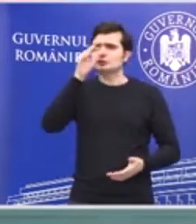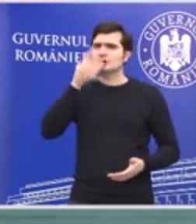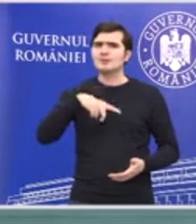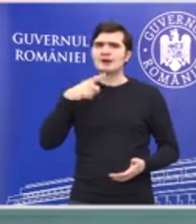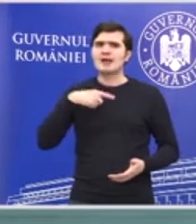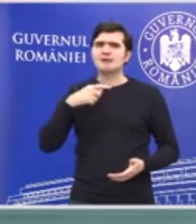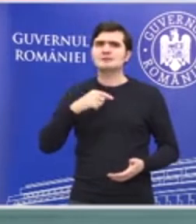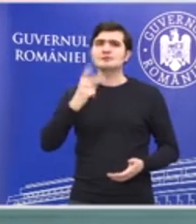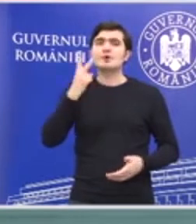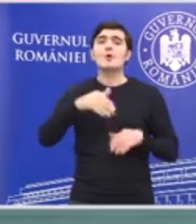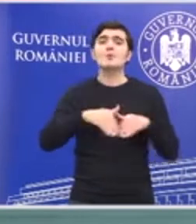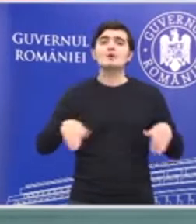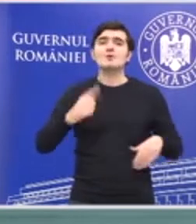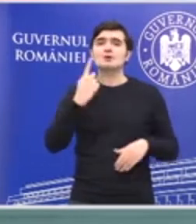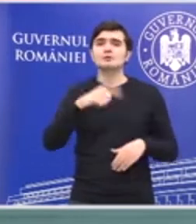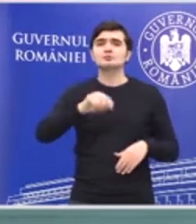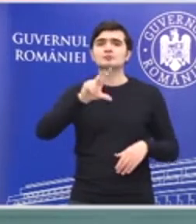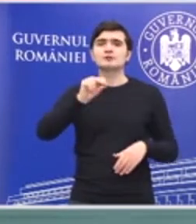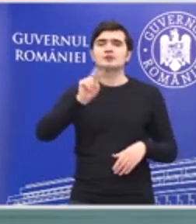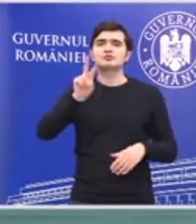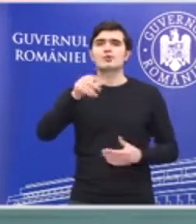este de